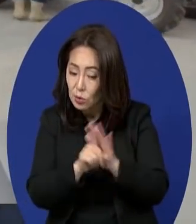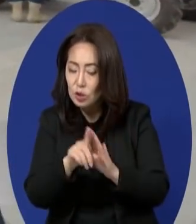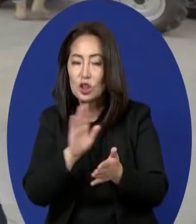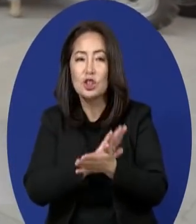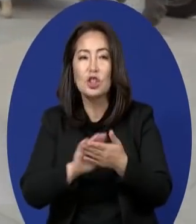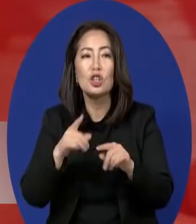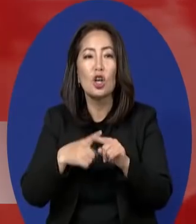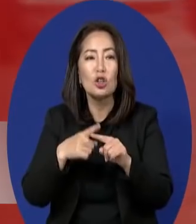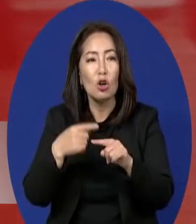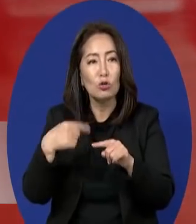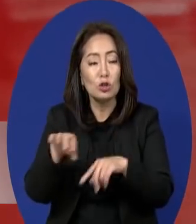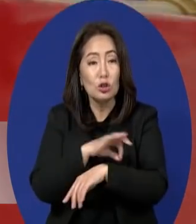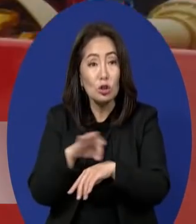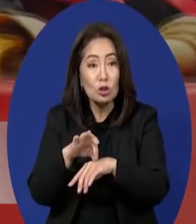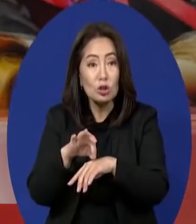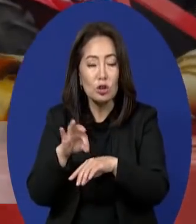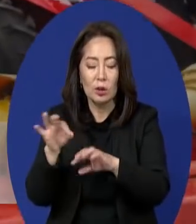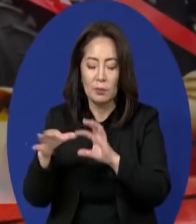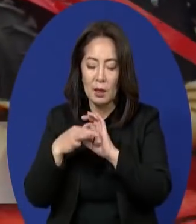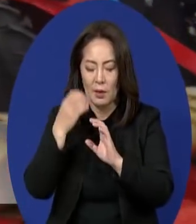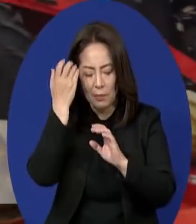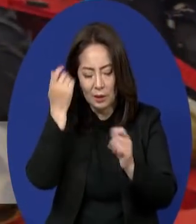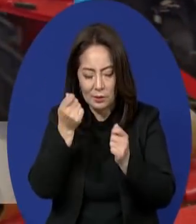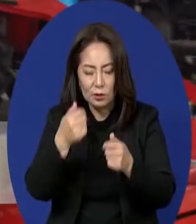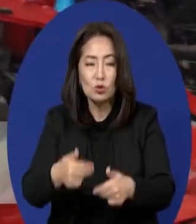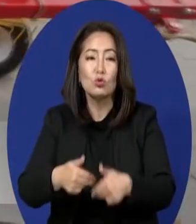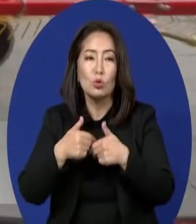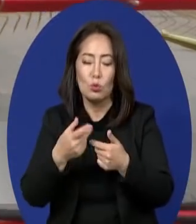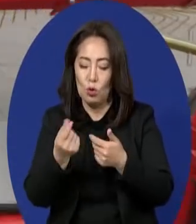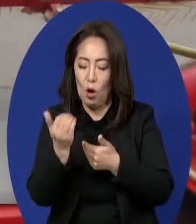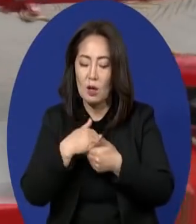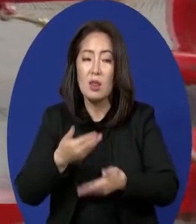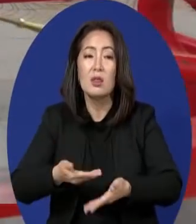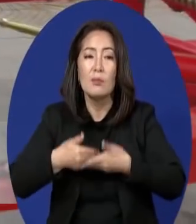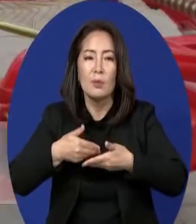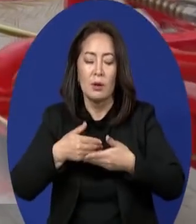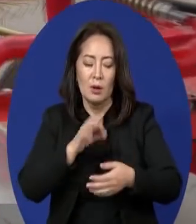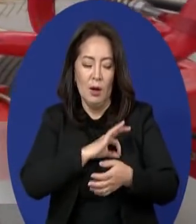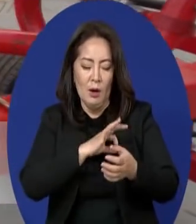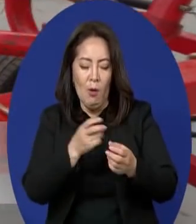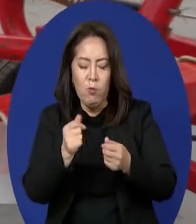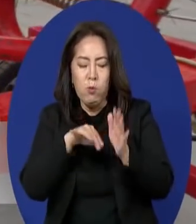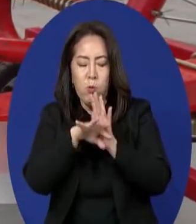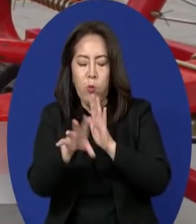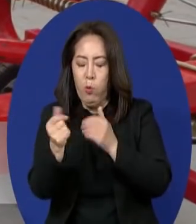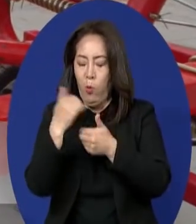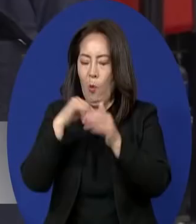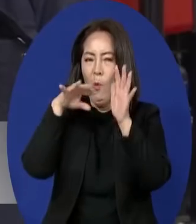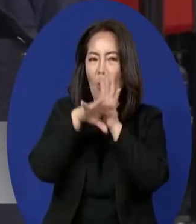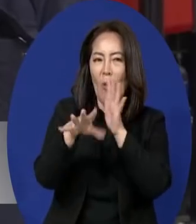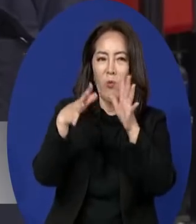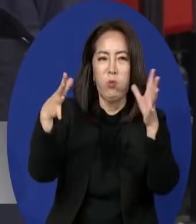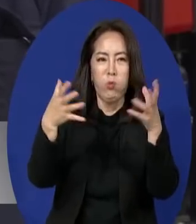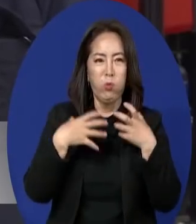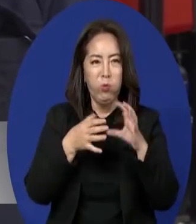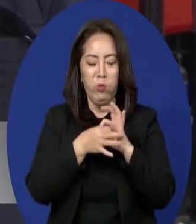төслөөр олгож байгаа эдгээр тоног төхөөрөмж малчтын хөдөлмөрийг хөнгөвчилж, орлогыг нэмэгдүүлэх үр ашигтай хүртээмжтэй хөрөнгө оруулалт болсон байна.